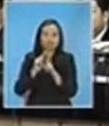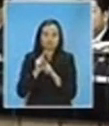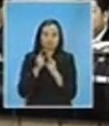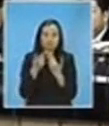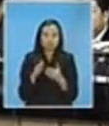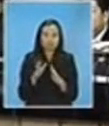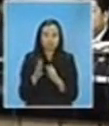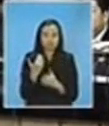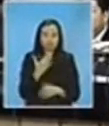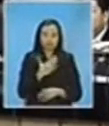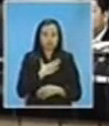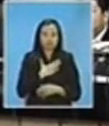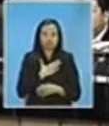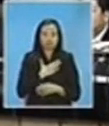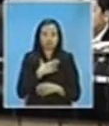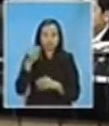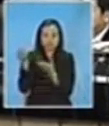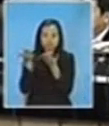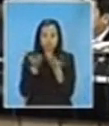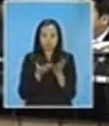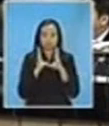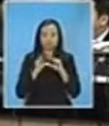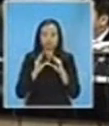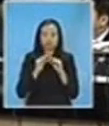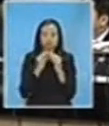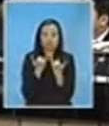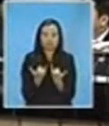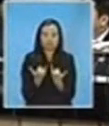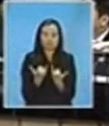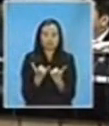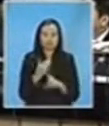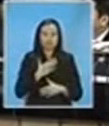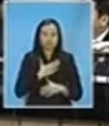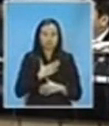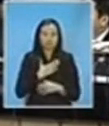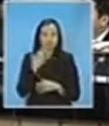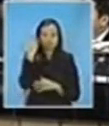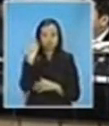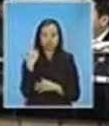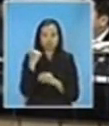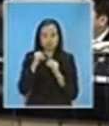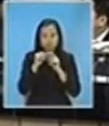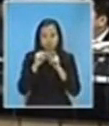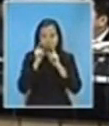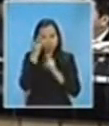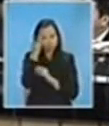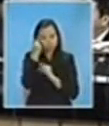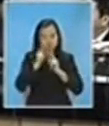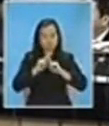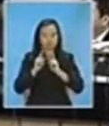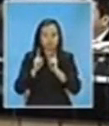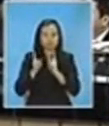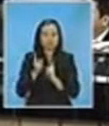ดิฉันก็ยังได้เดินทางมายังที่ประชุมแห่งนี้แม้ว่าดิฉันจะมีความเห็นที่แตกต่างแต่เพื่อให้เห็นว่